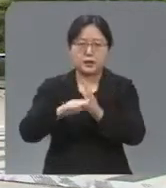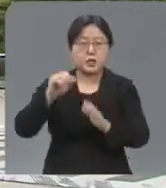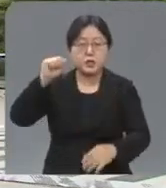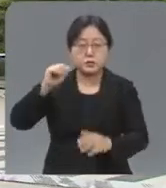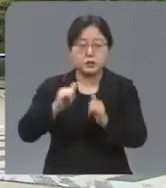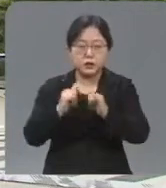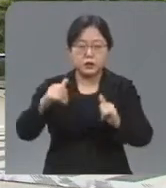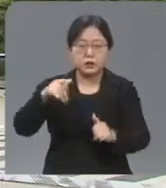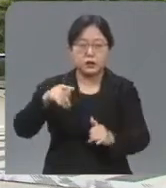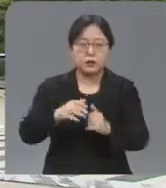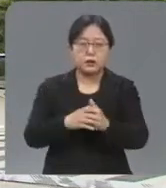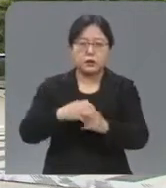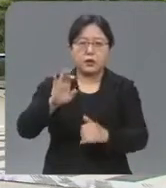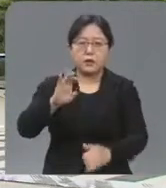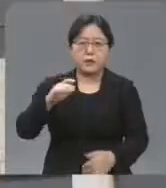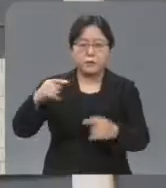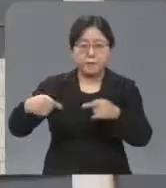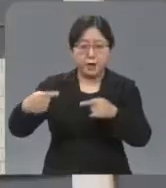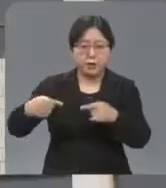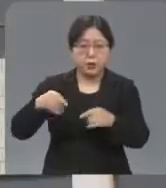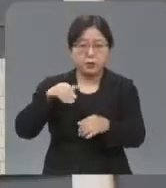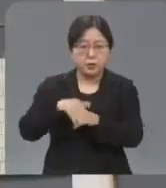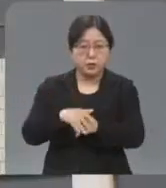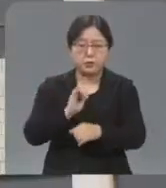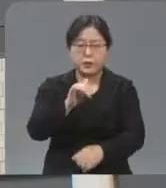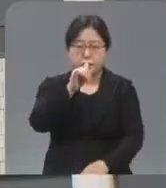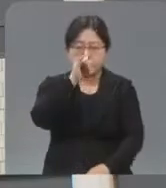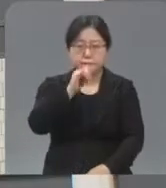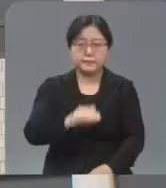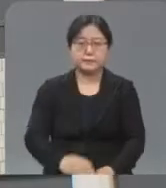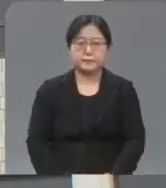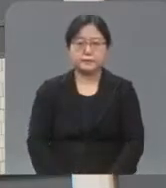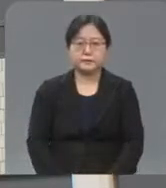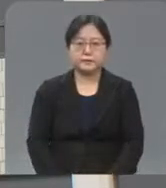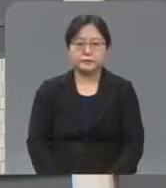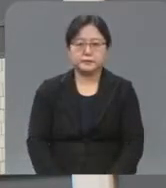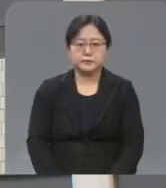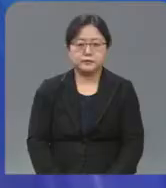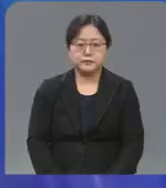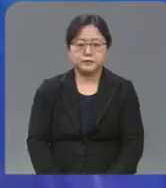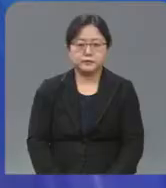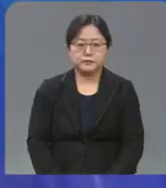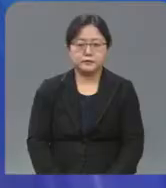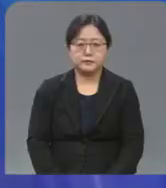시위대는 궤도형이 아닌 바퀴형 장갑차를 몰았다고 강조했습니다.